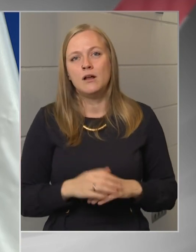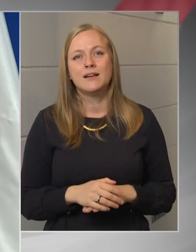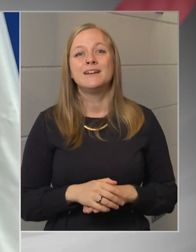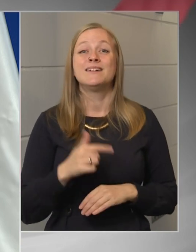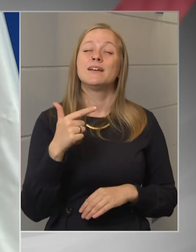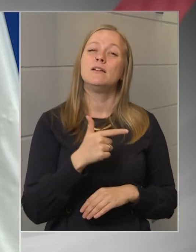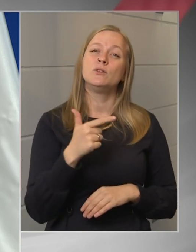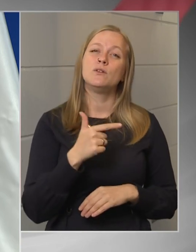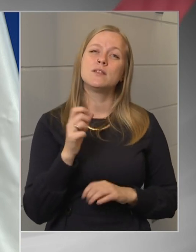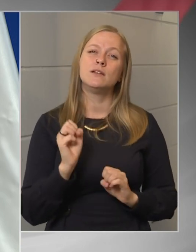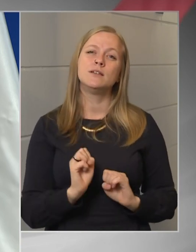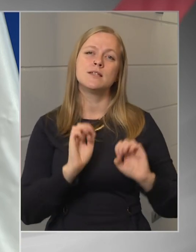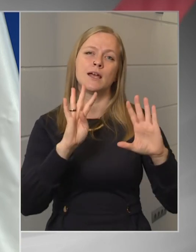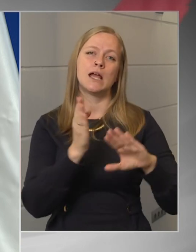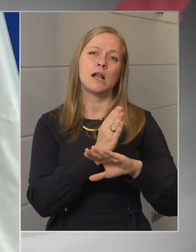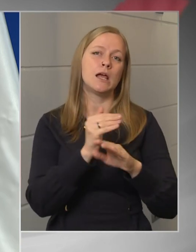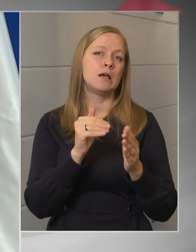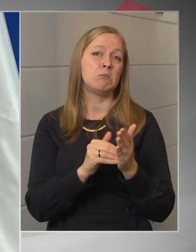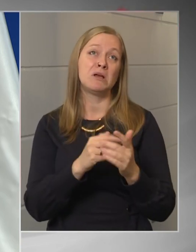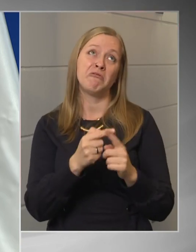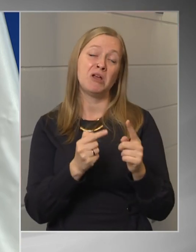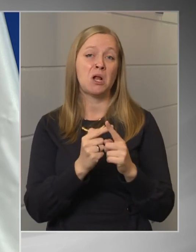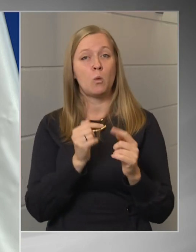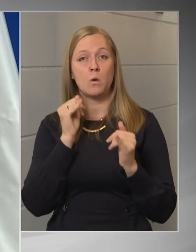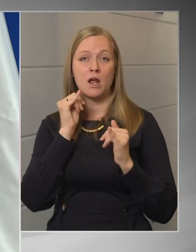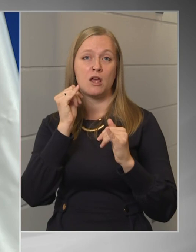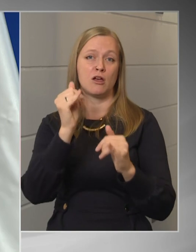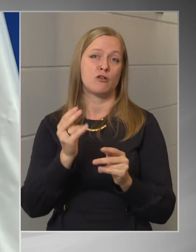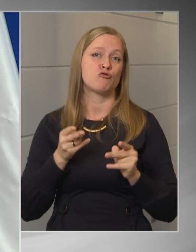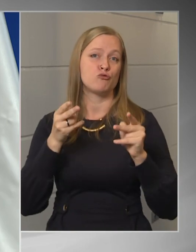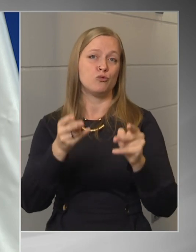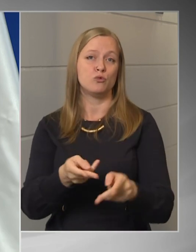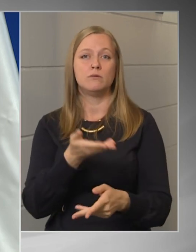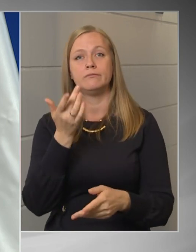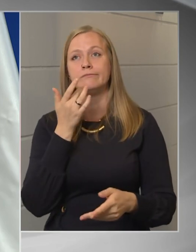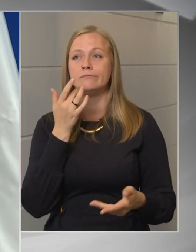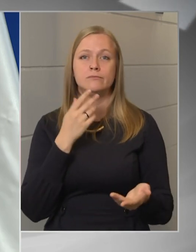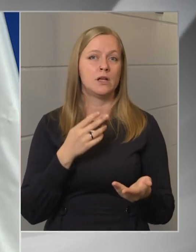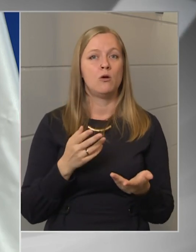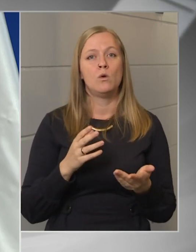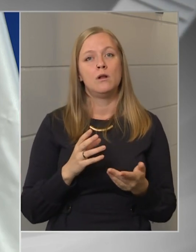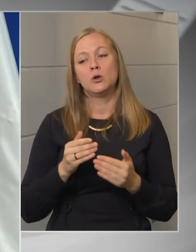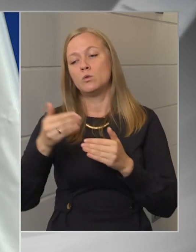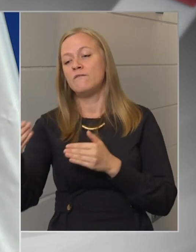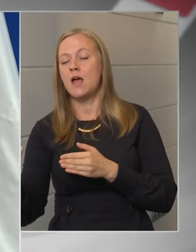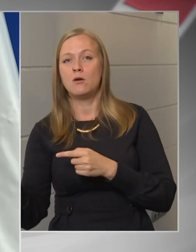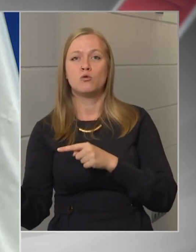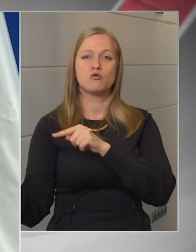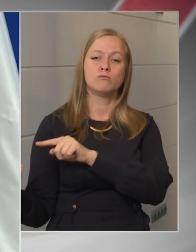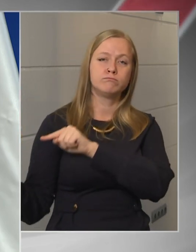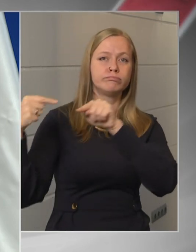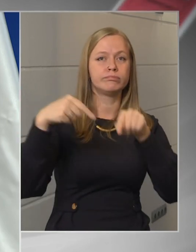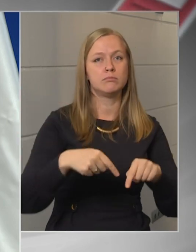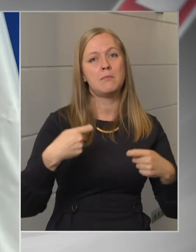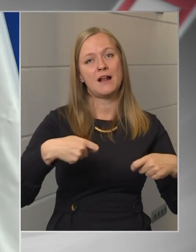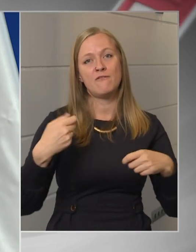2019 elején még egy félórás út volt, mondjuk a külvárosban, a belvárosban, az most sokszor egy